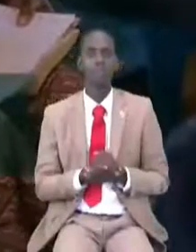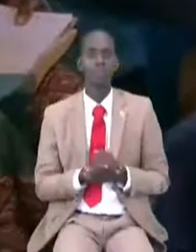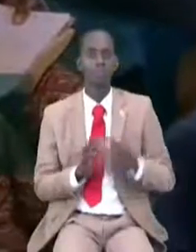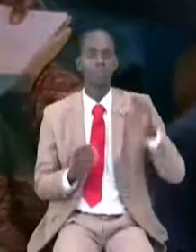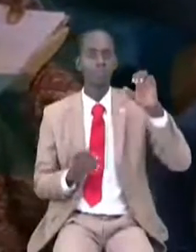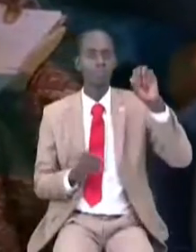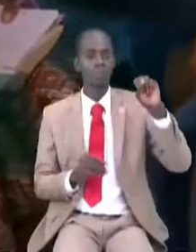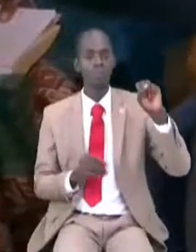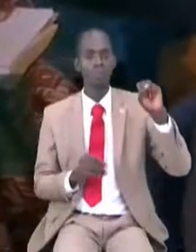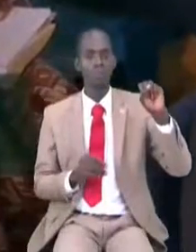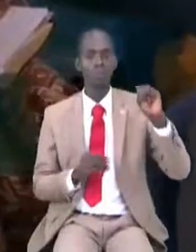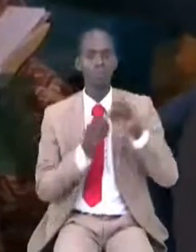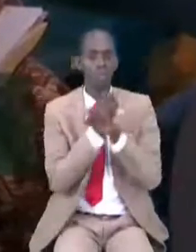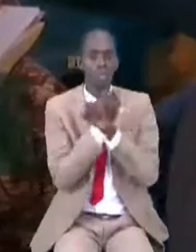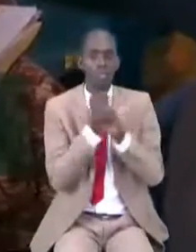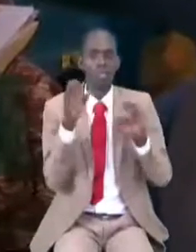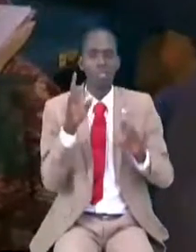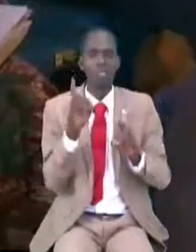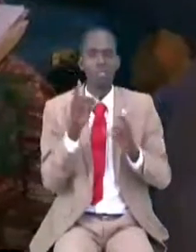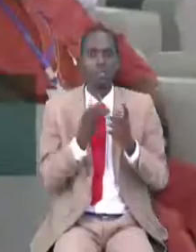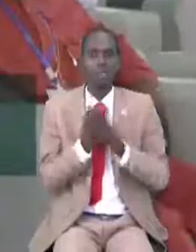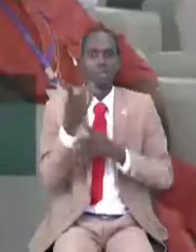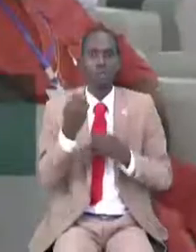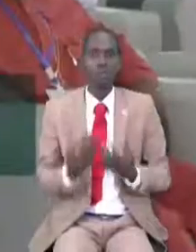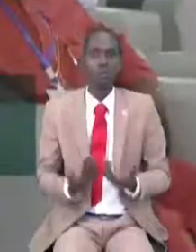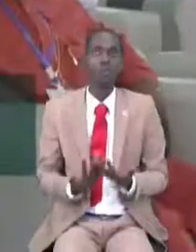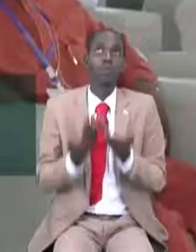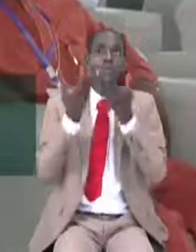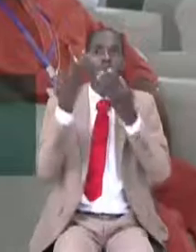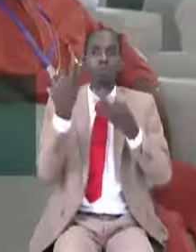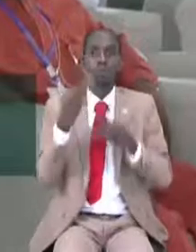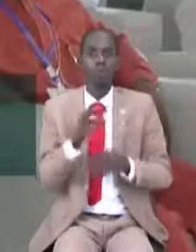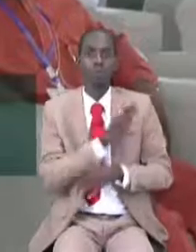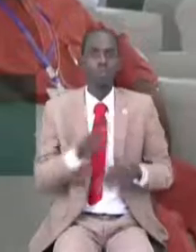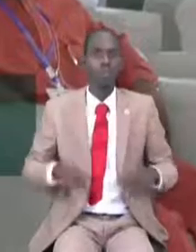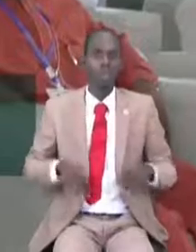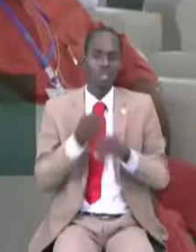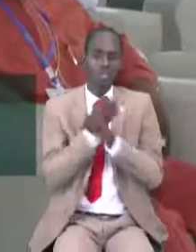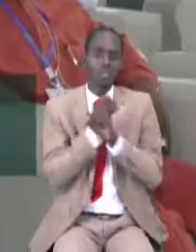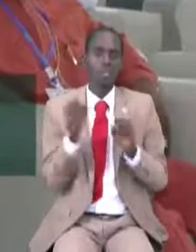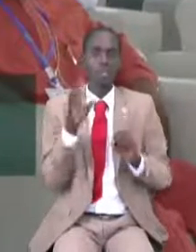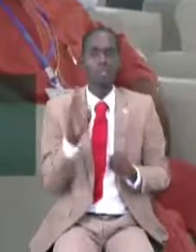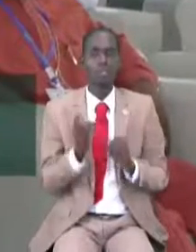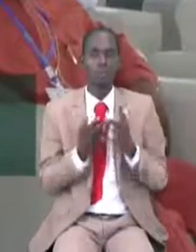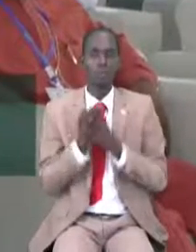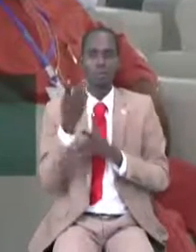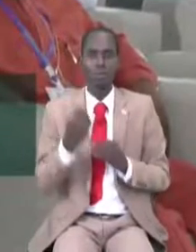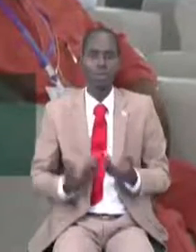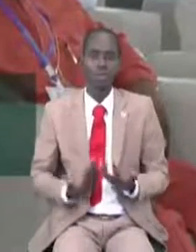sauver à travers le sacrifice de Christ. Sauver à travers le sacrifice de Christ.